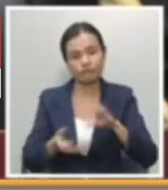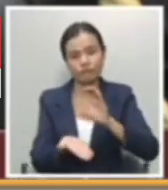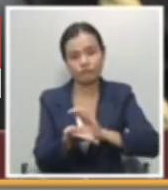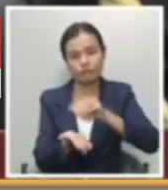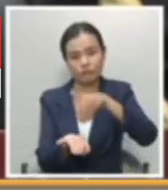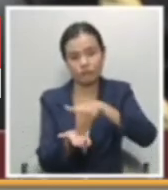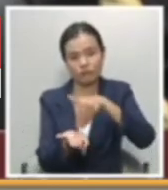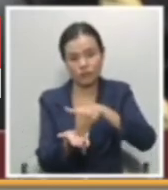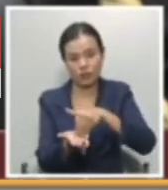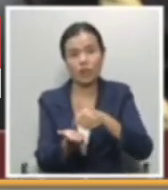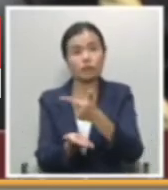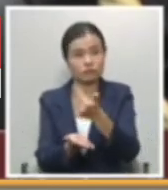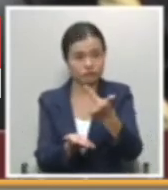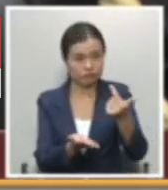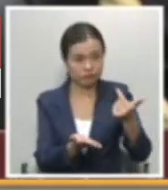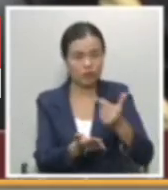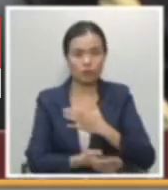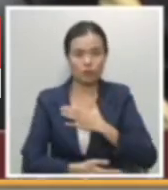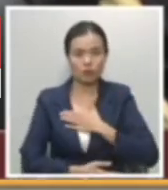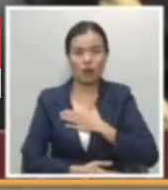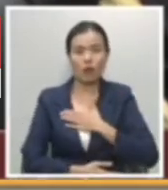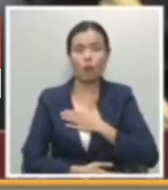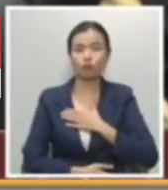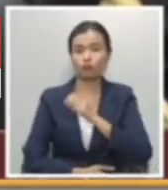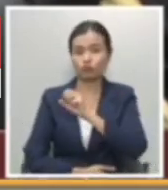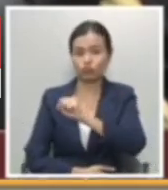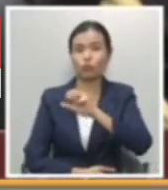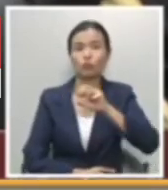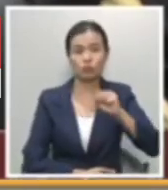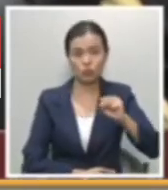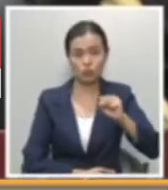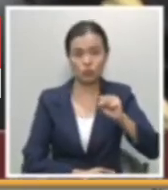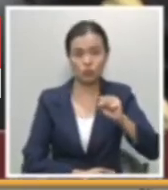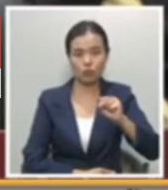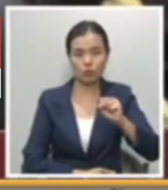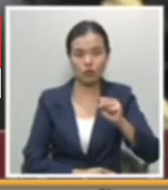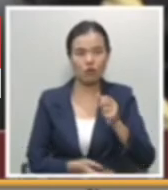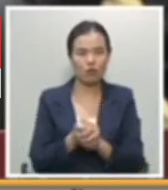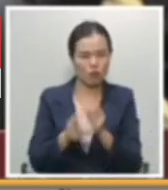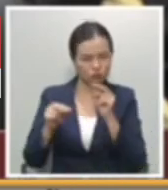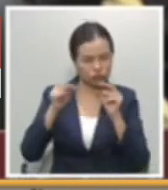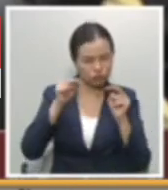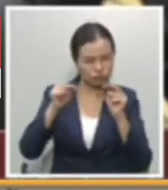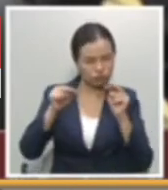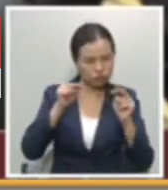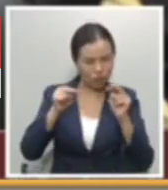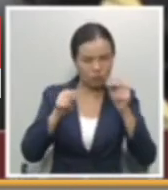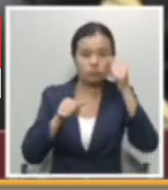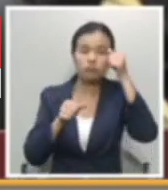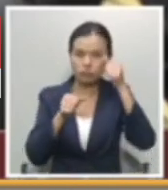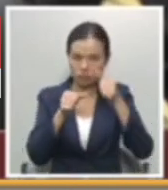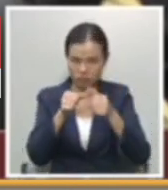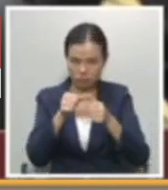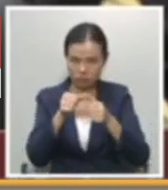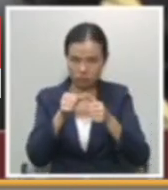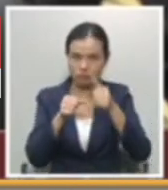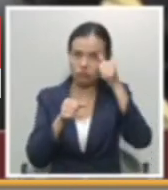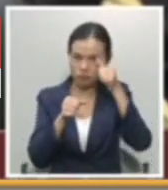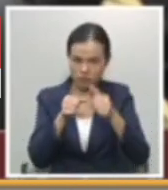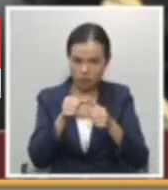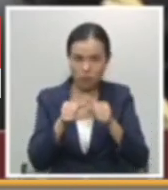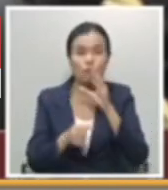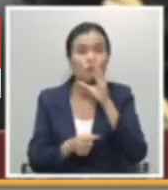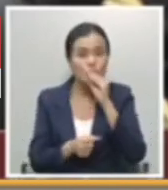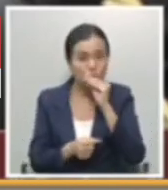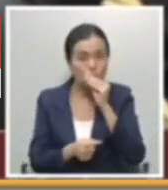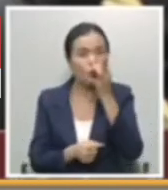ให้ดีพวกเราในฐานะสมาชิกสภาผู้แทนราษฎรจะเฝ้าจ้องและจดจำว่าท่านได้พูดไว้ว่